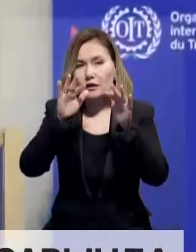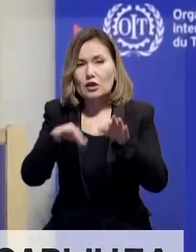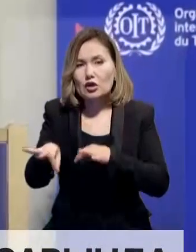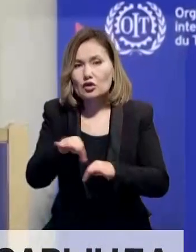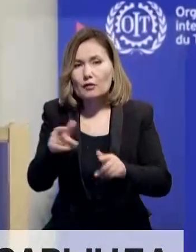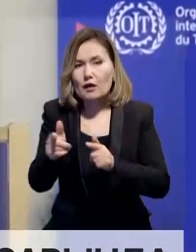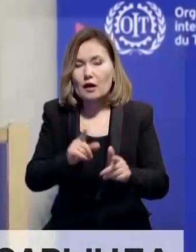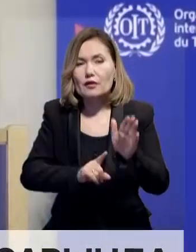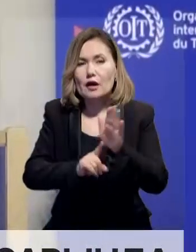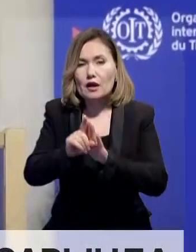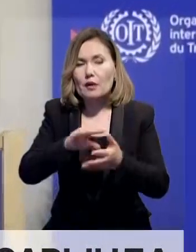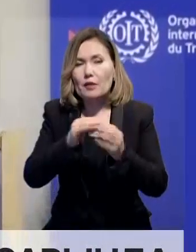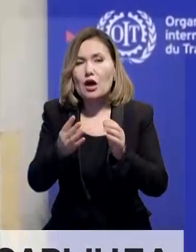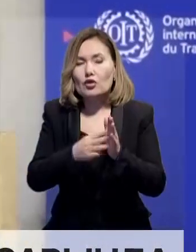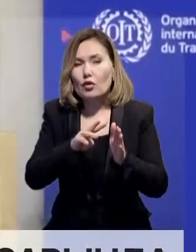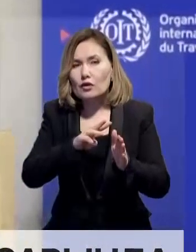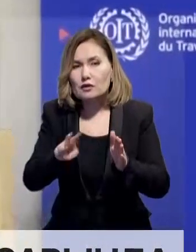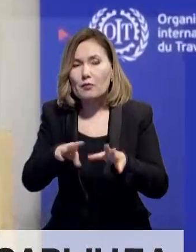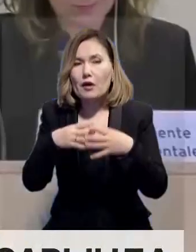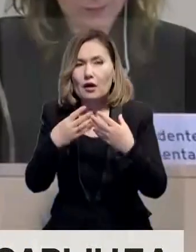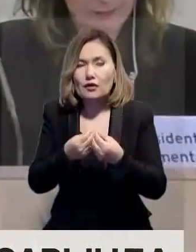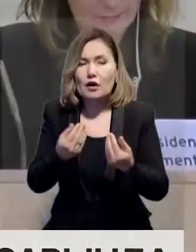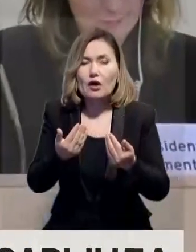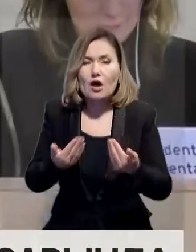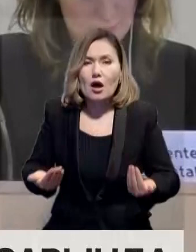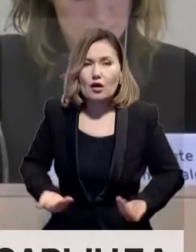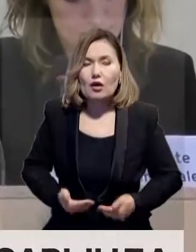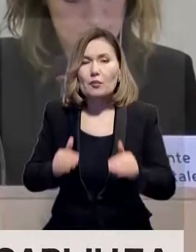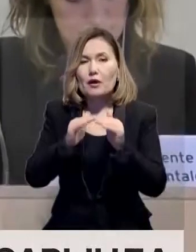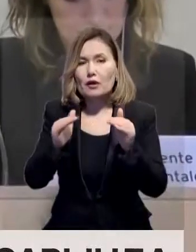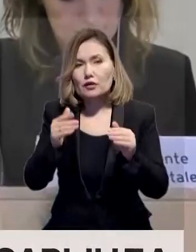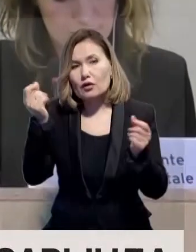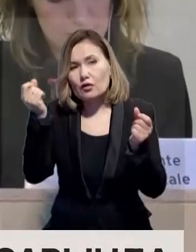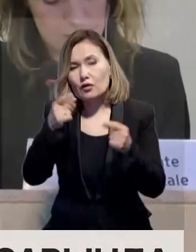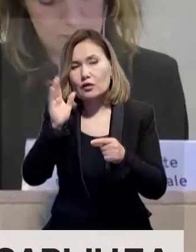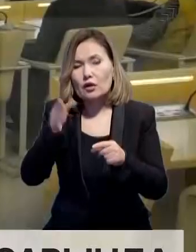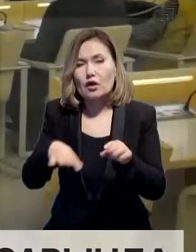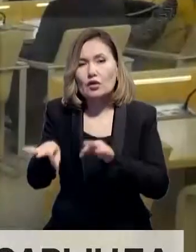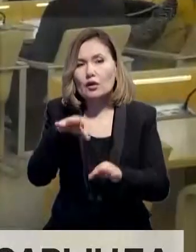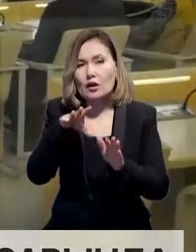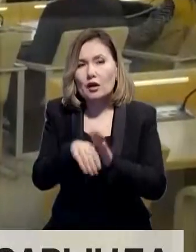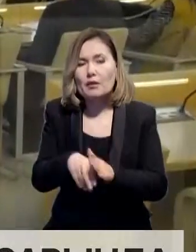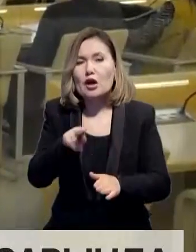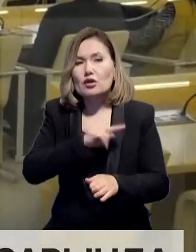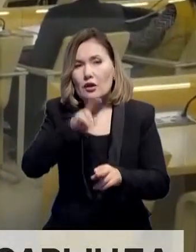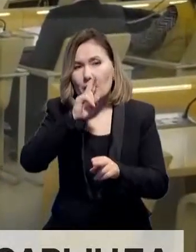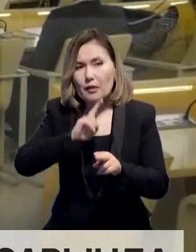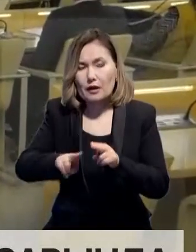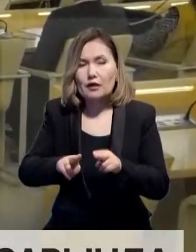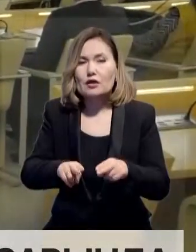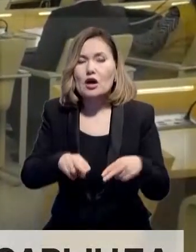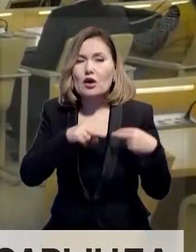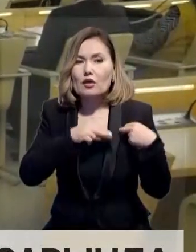іске қосылады. Ол 9 миллион отбасының әл ауқаты деңгейін анықтауға мүмкіндік береді. Жоба аясында жұмысынан айырылып, не